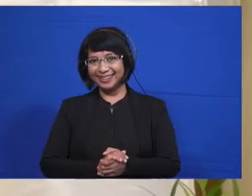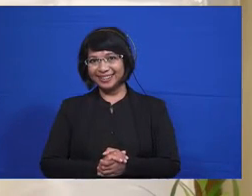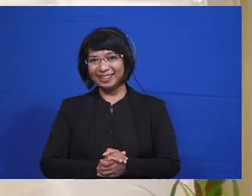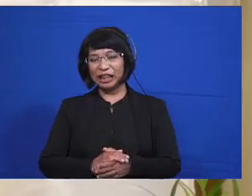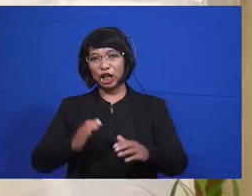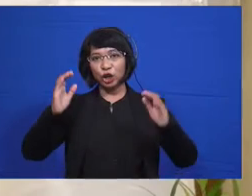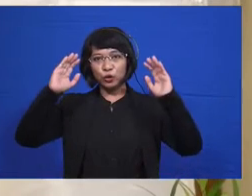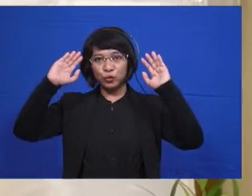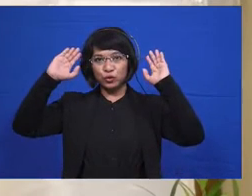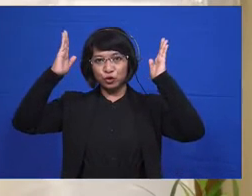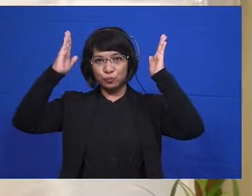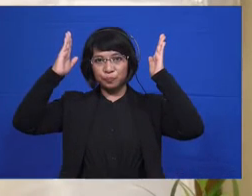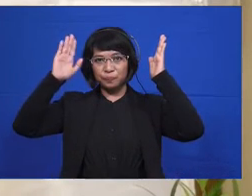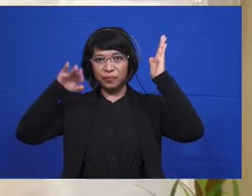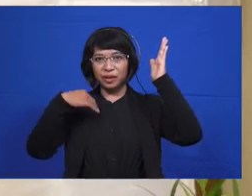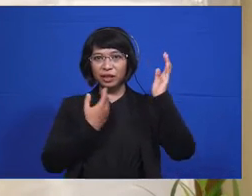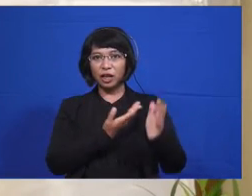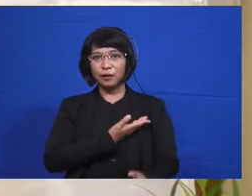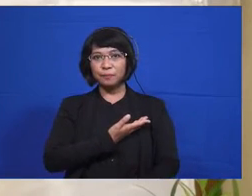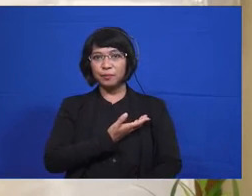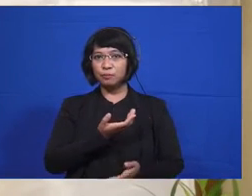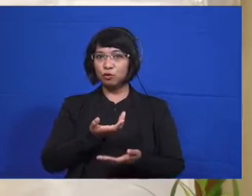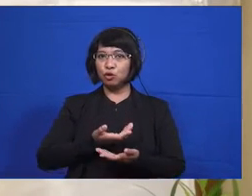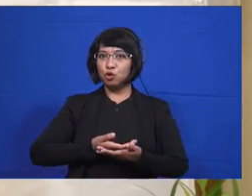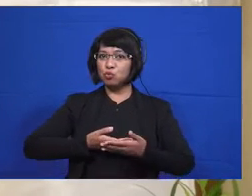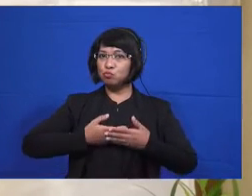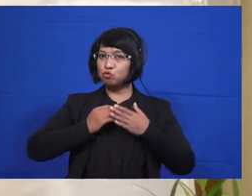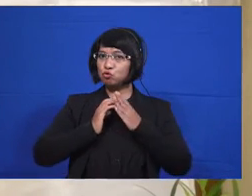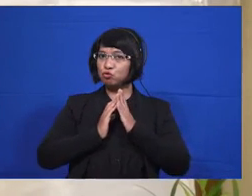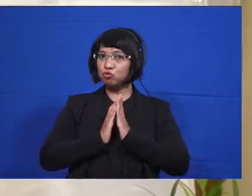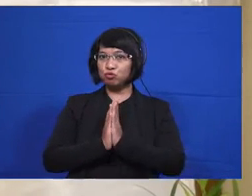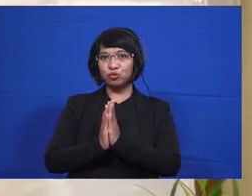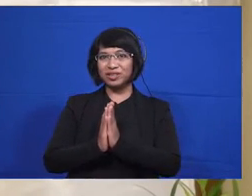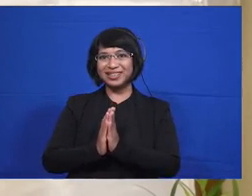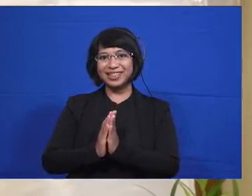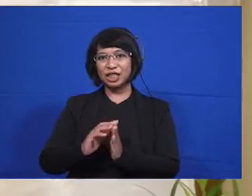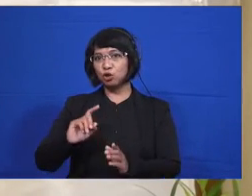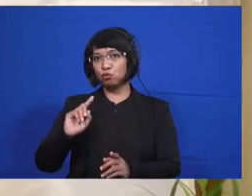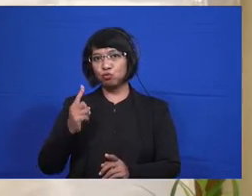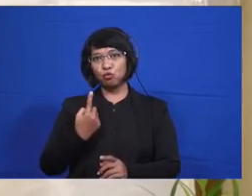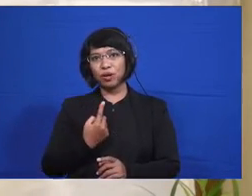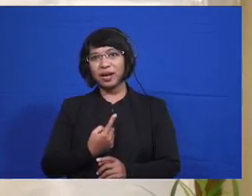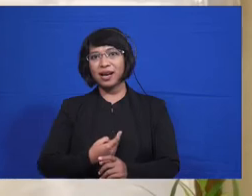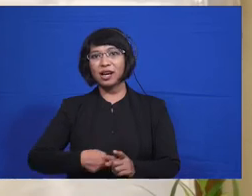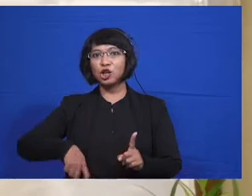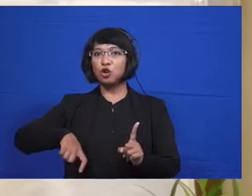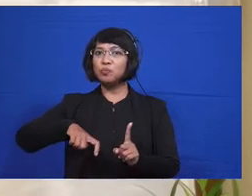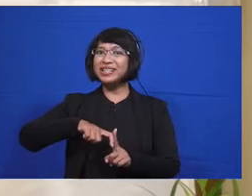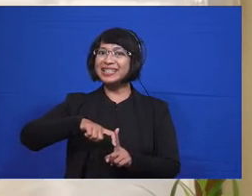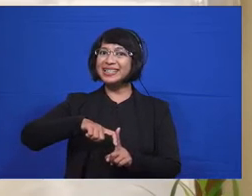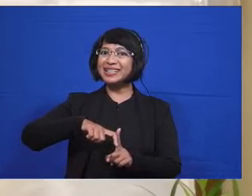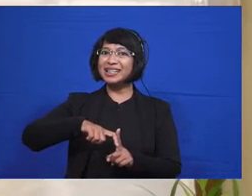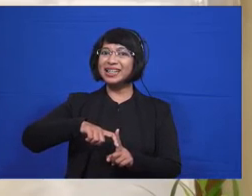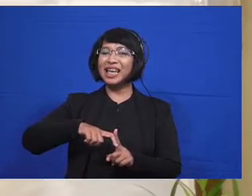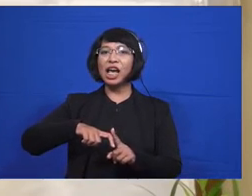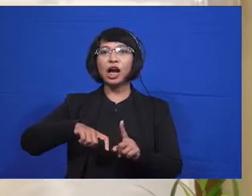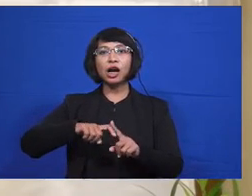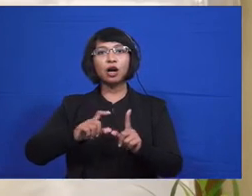Bapak Uskup, kami mohon Bapak Uskup selaku Ketua Komisi Seminari